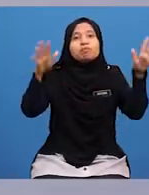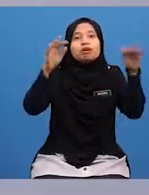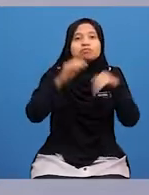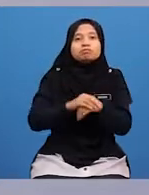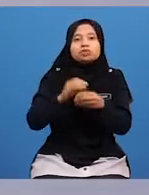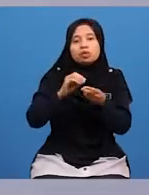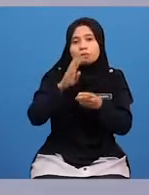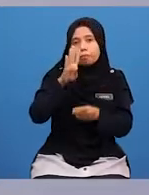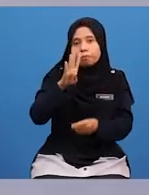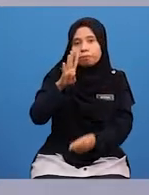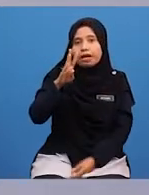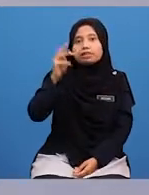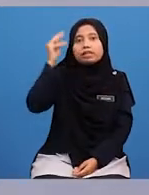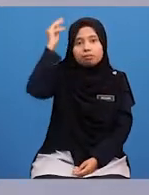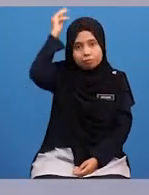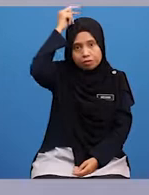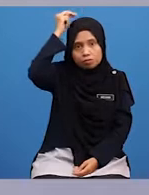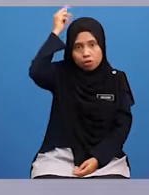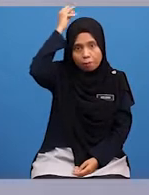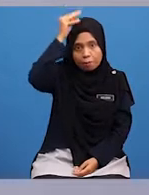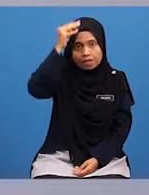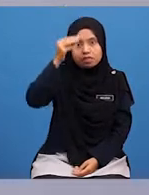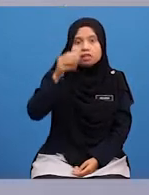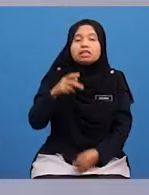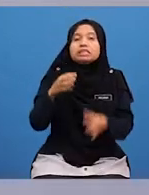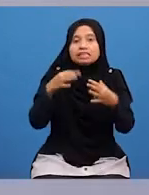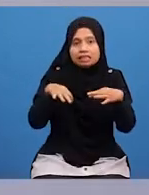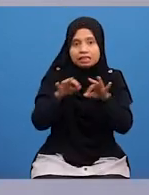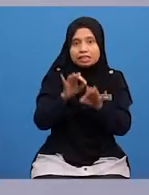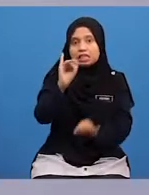Nabi Muhammad, peristiwa Isra' dan Mi'raj.